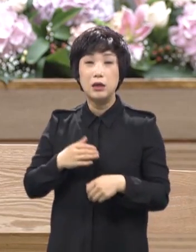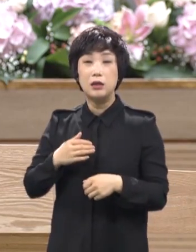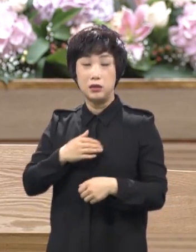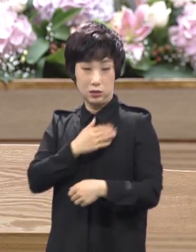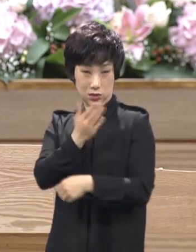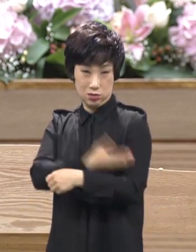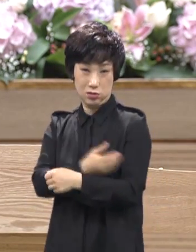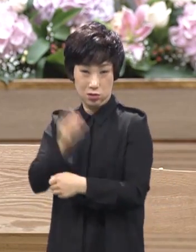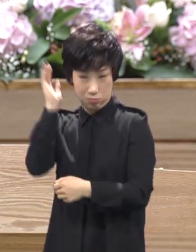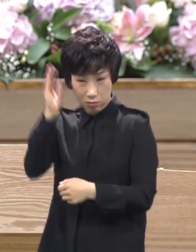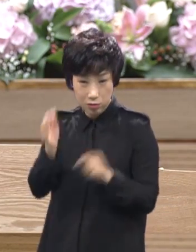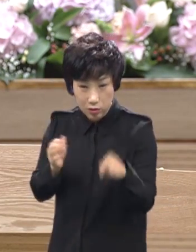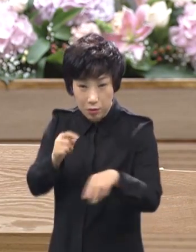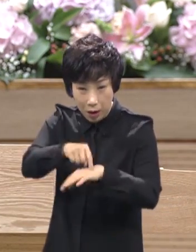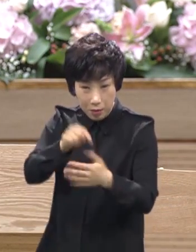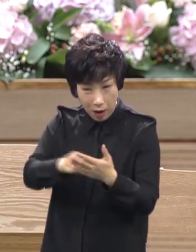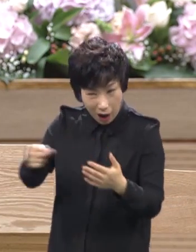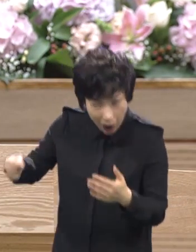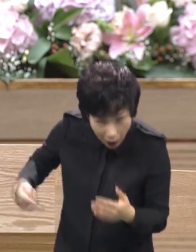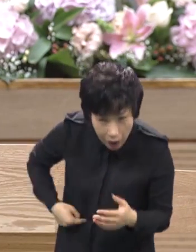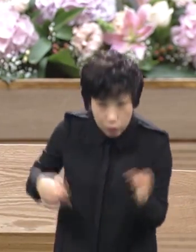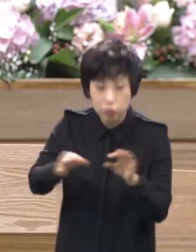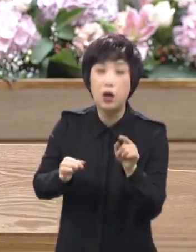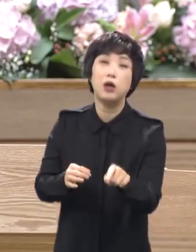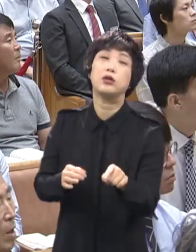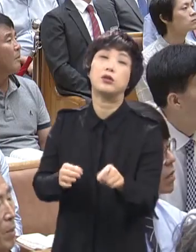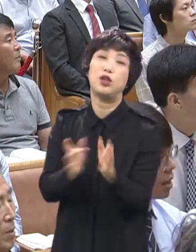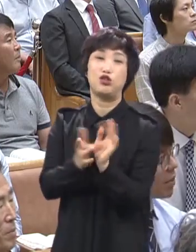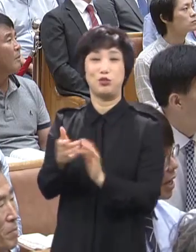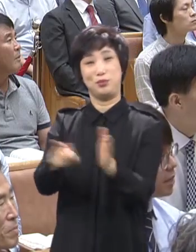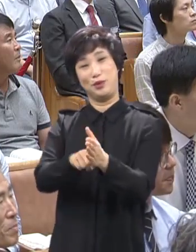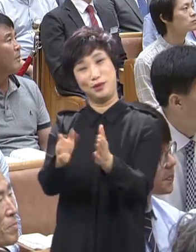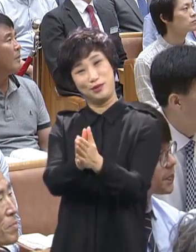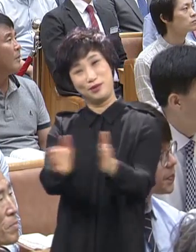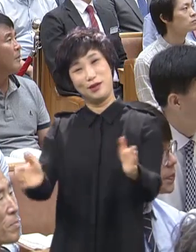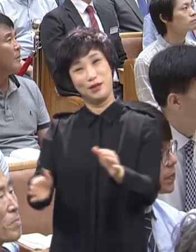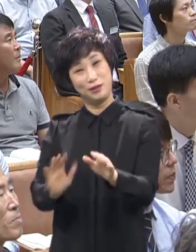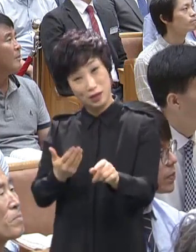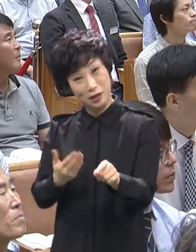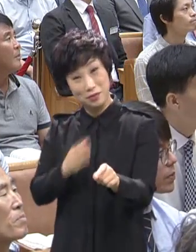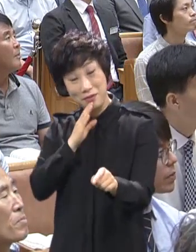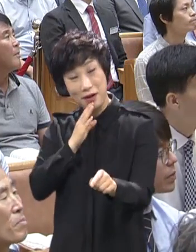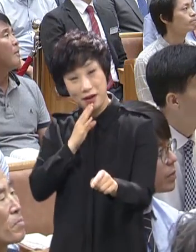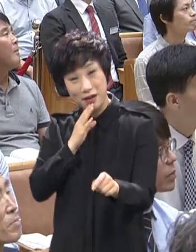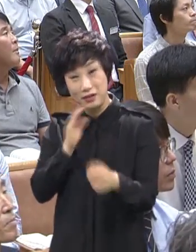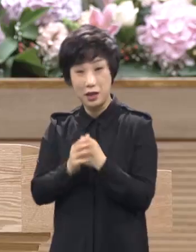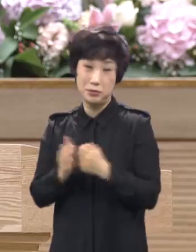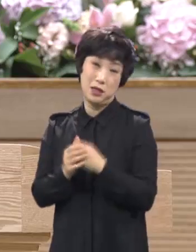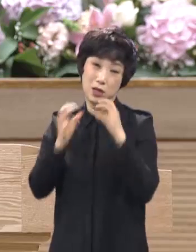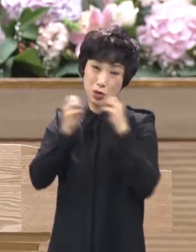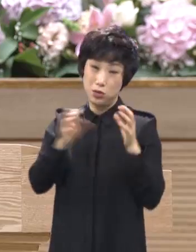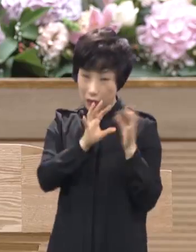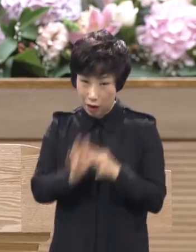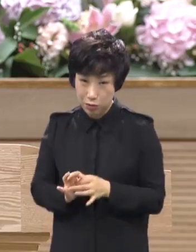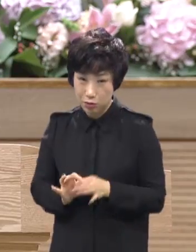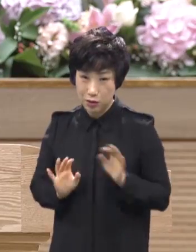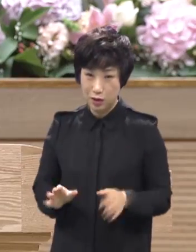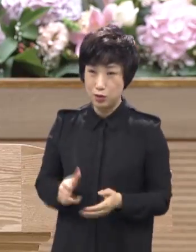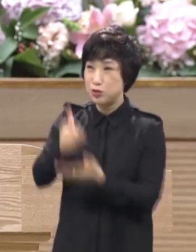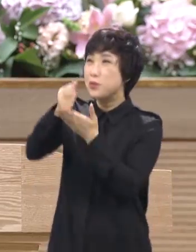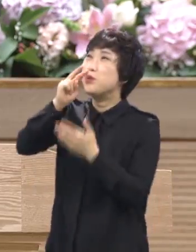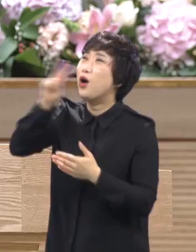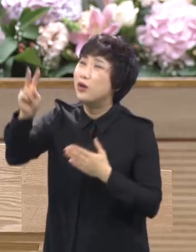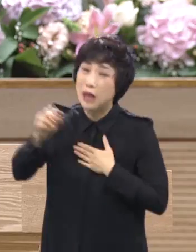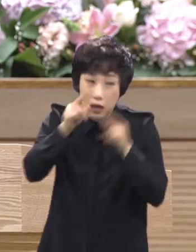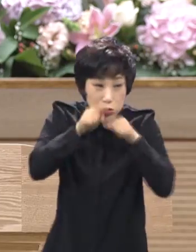말이 그 심령에 들어가면 그는 온다 이 말입니다. 계속 설득시켜라. 주의 내가 지옥 가는